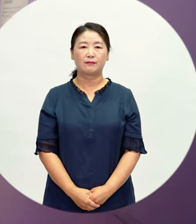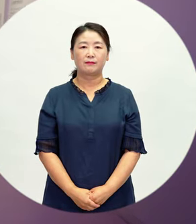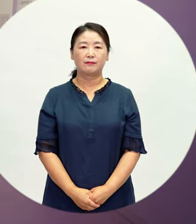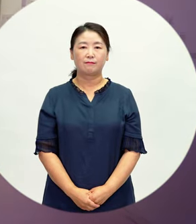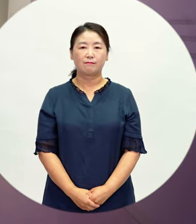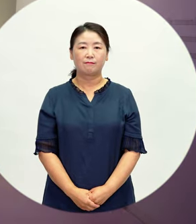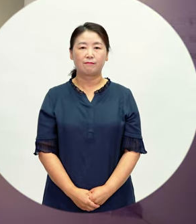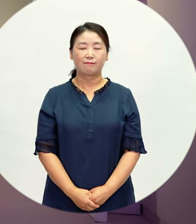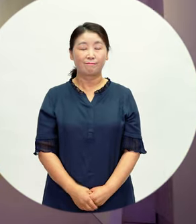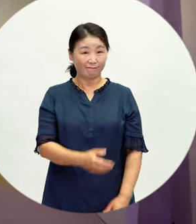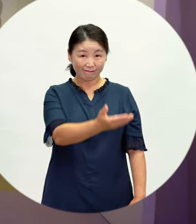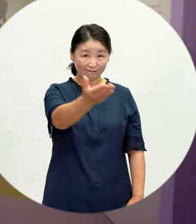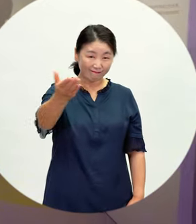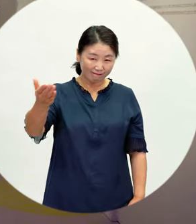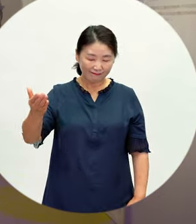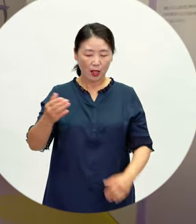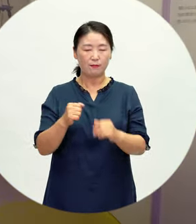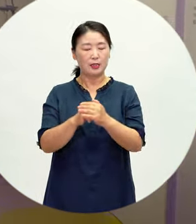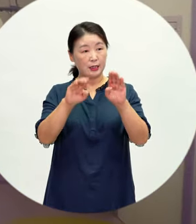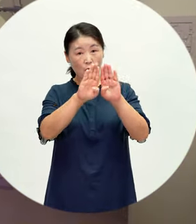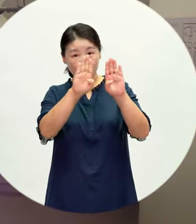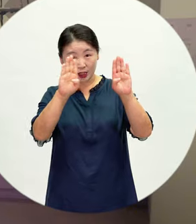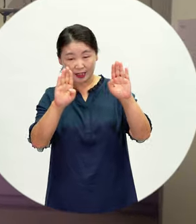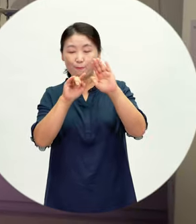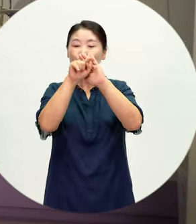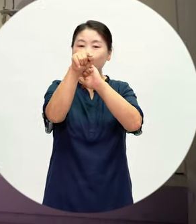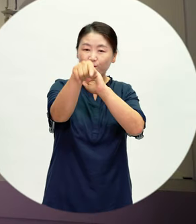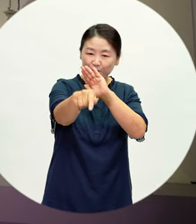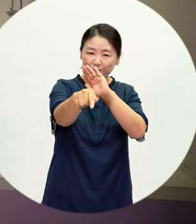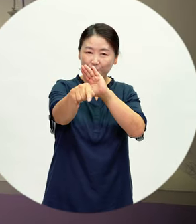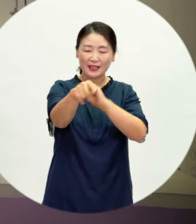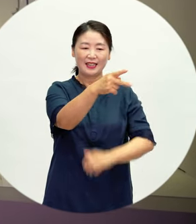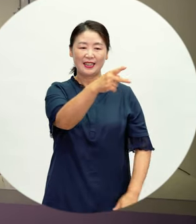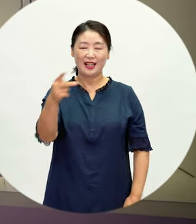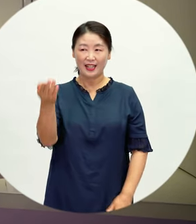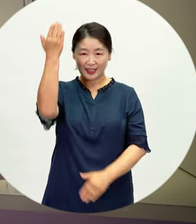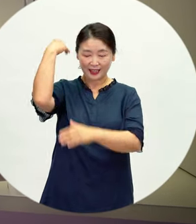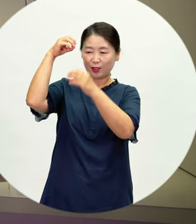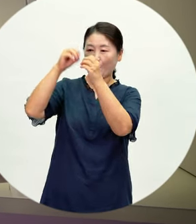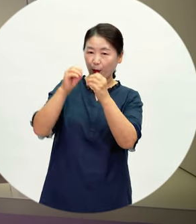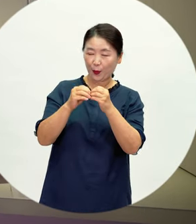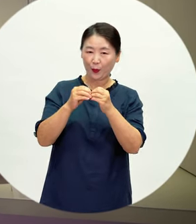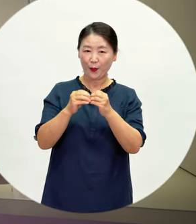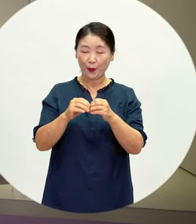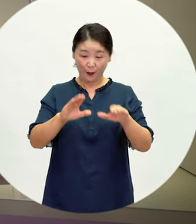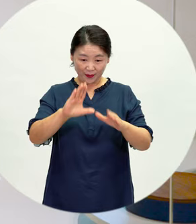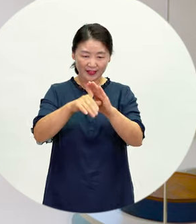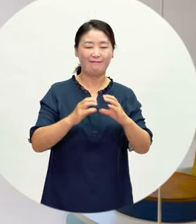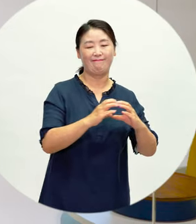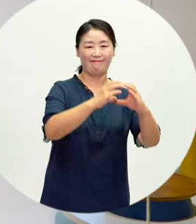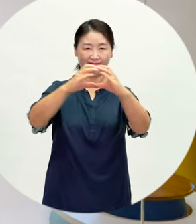관람객 여러분들이 전시실에 들어오시면 가장 먼저 마주하시게 될 K, 전통과 현대를 아우르다 진열장입니다.